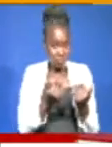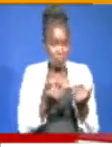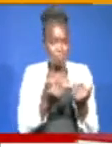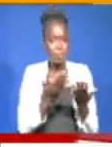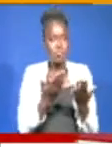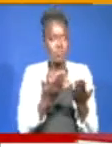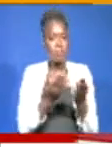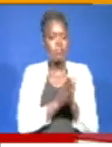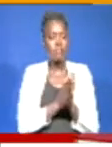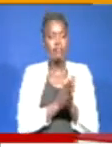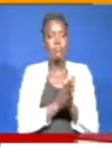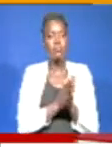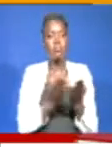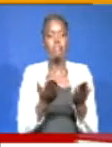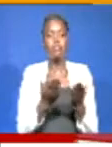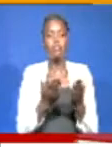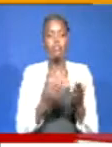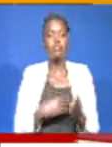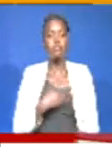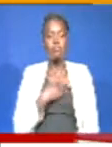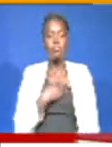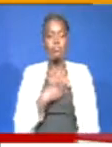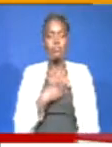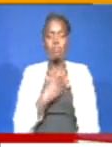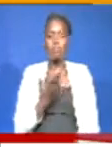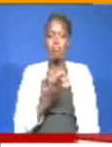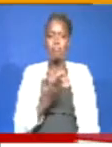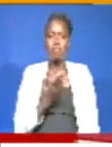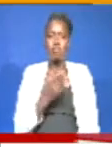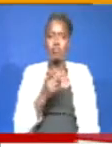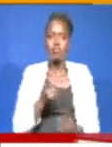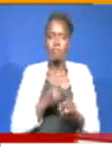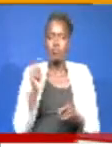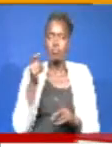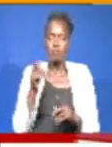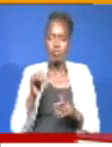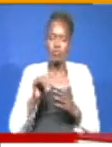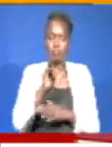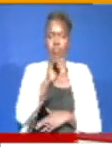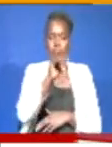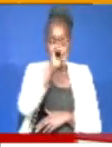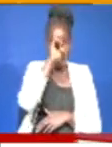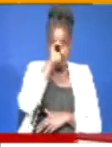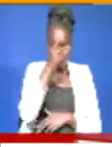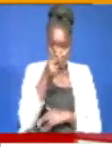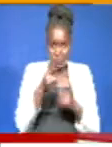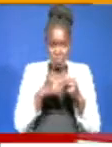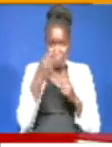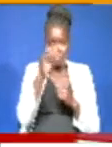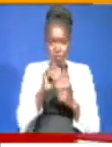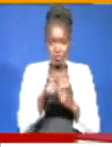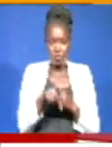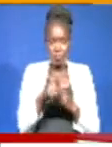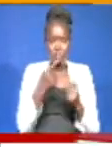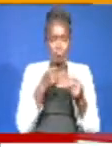kutoka nchi hii yetu watakuwa wataelekea kule Misri katika mkutano wa 27 ya wanachama ya mataifa kuongelelea